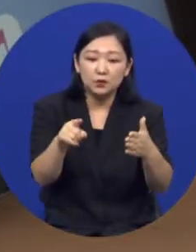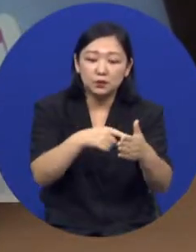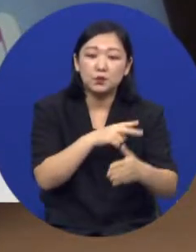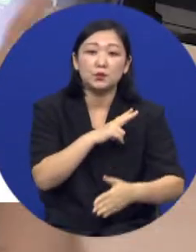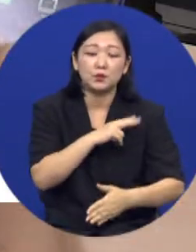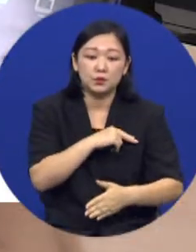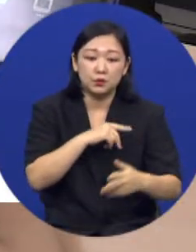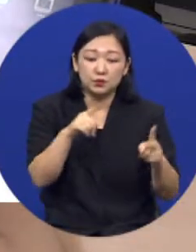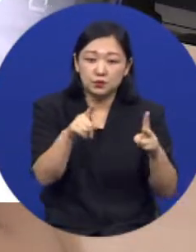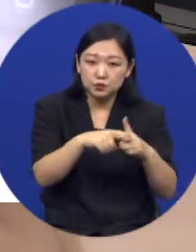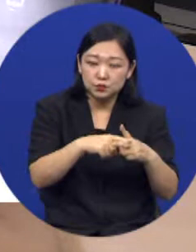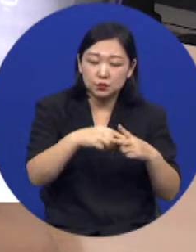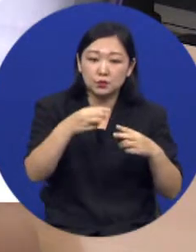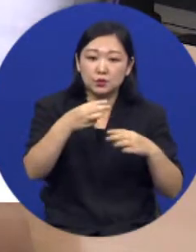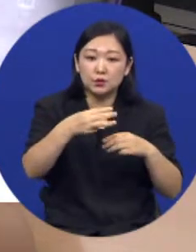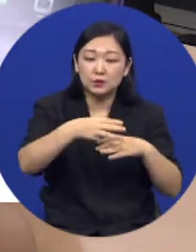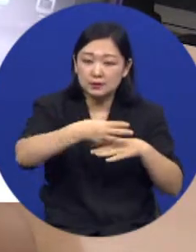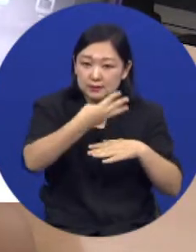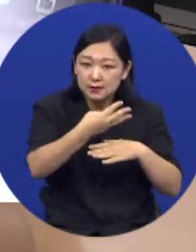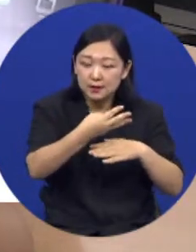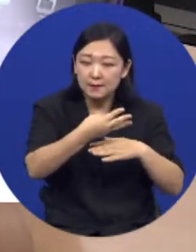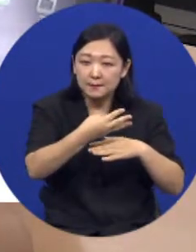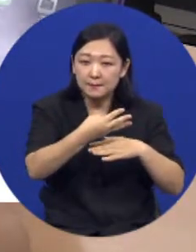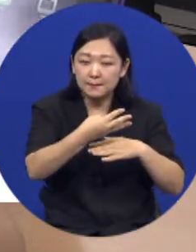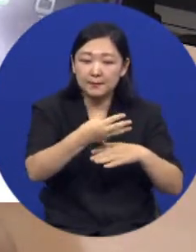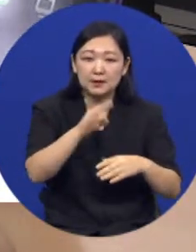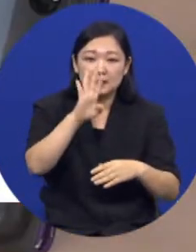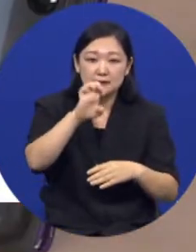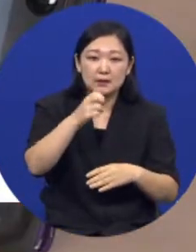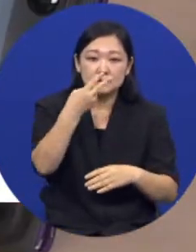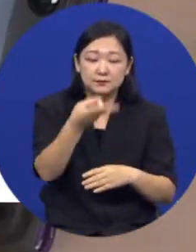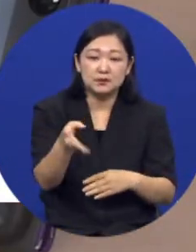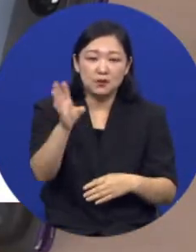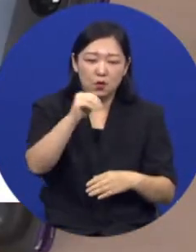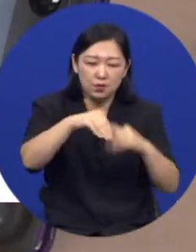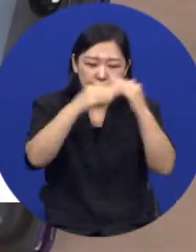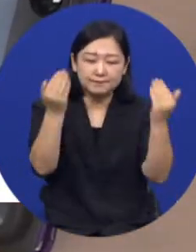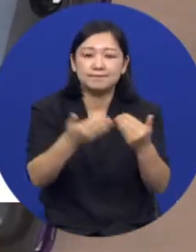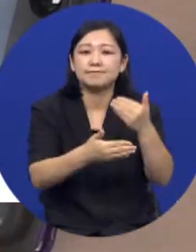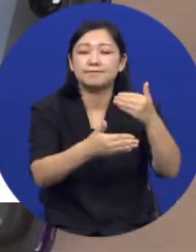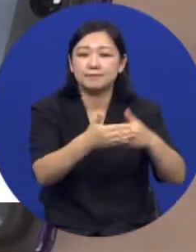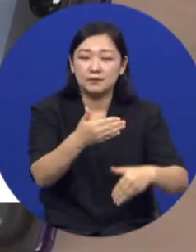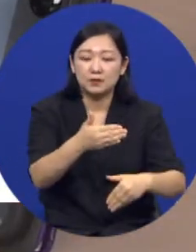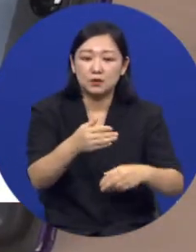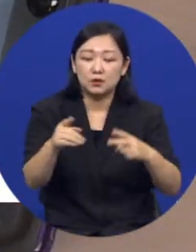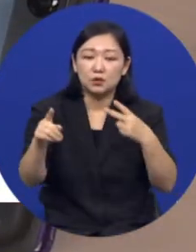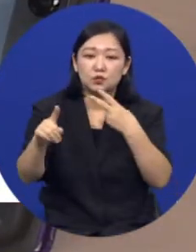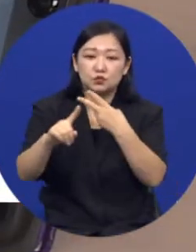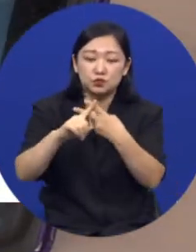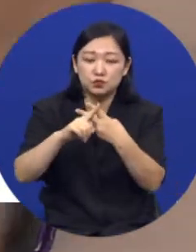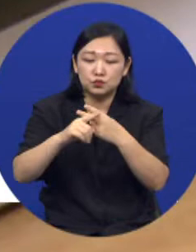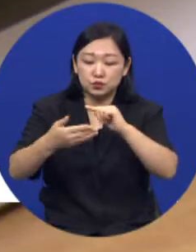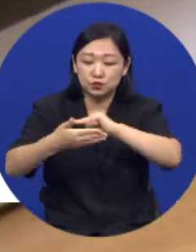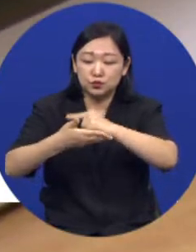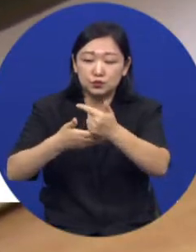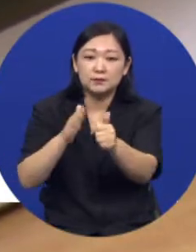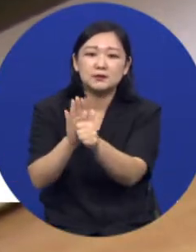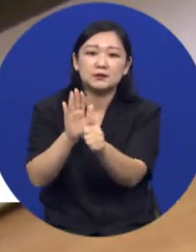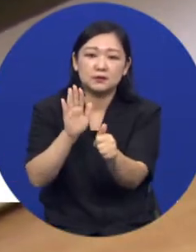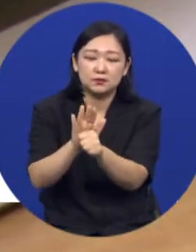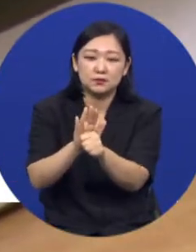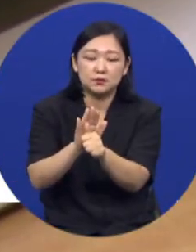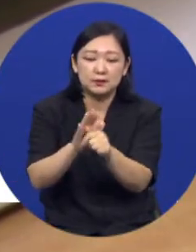교육위원회는 초등학교 3학년 태블릿 PC 지원 예산 42억 원을 전액 삭감했고 중학교 1학년 노트북 지원